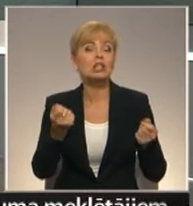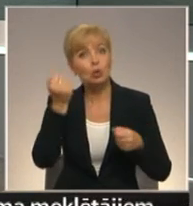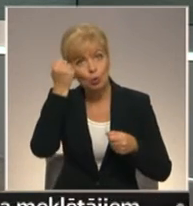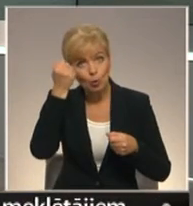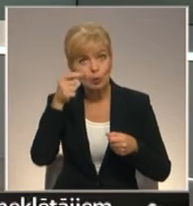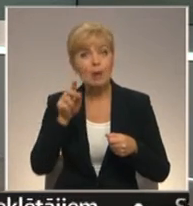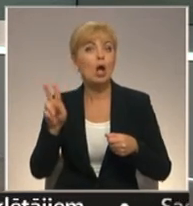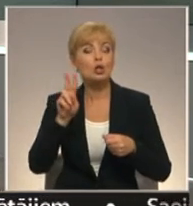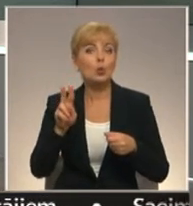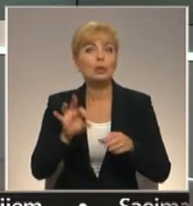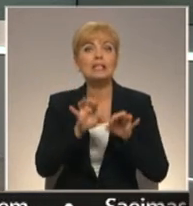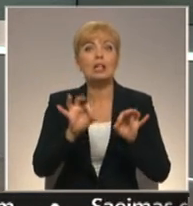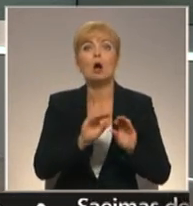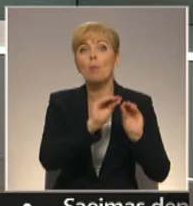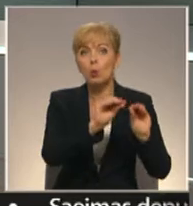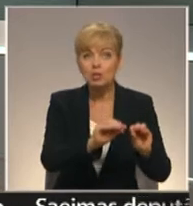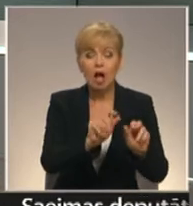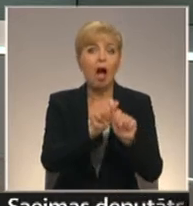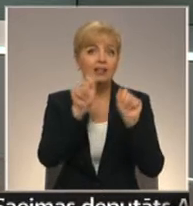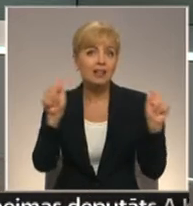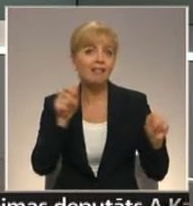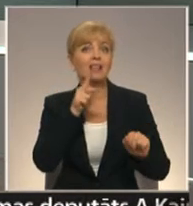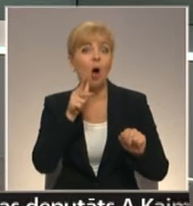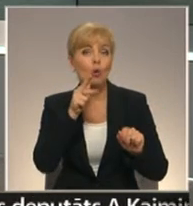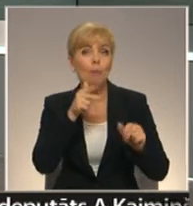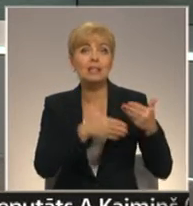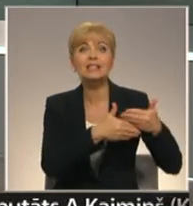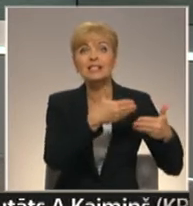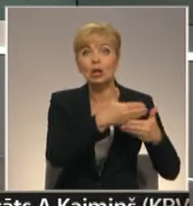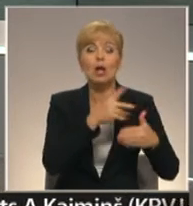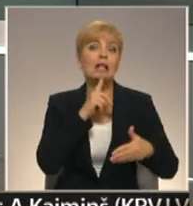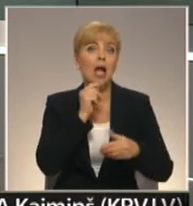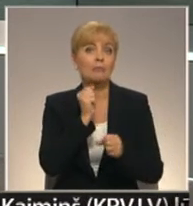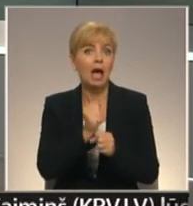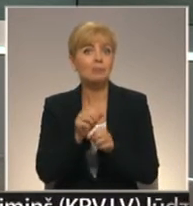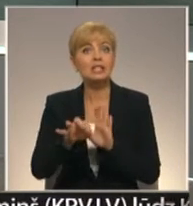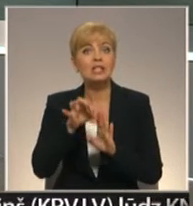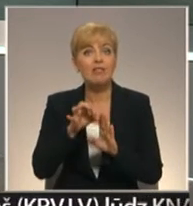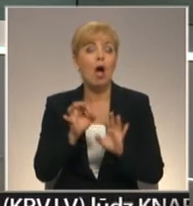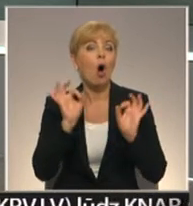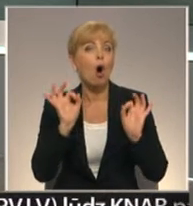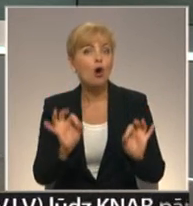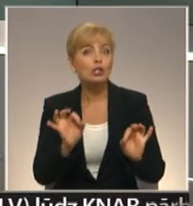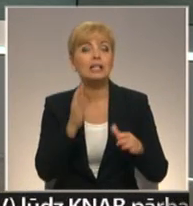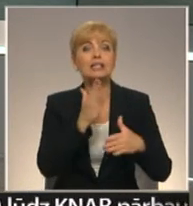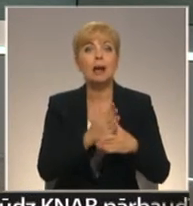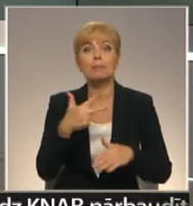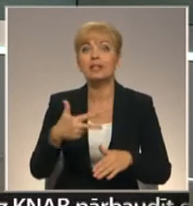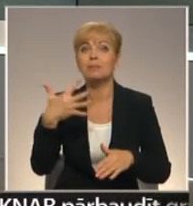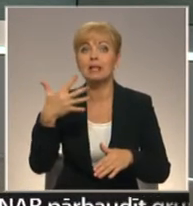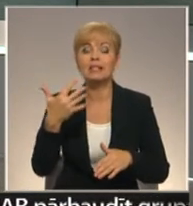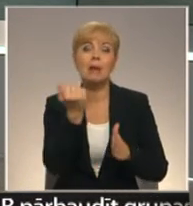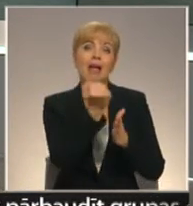sākumā tiks uzstādīta un atklāta Daugavpils cietoksnī. Liepānieku darbs izvēlēts kā visoriģinālākais starp 35 tēlniecības